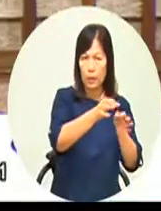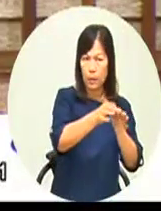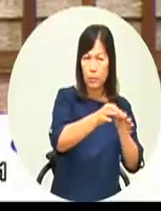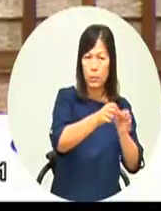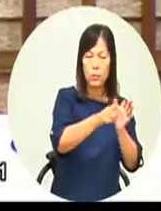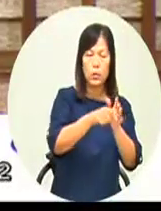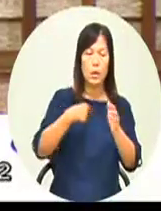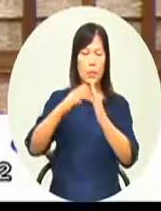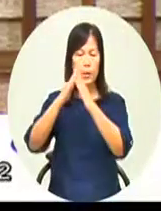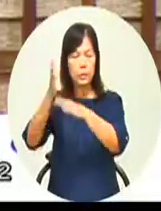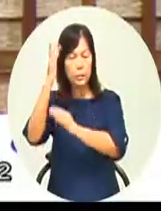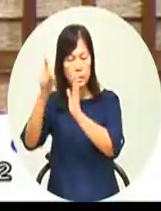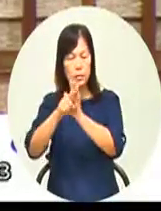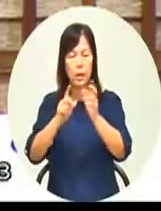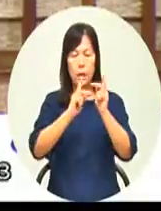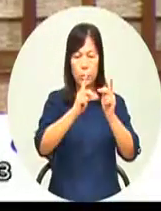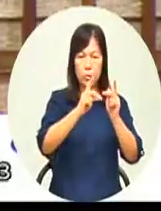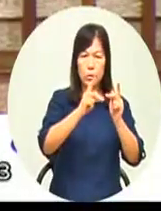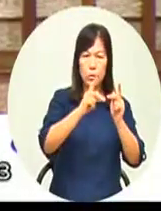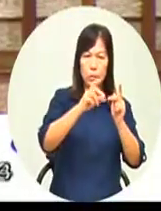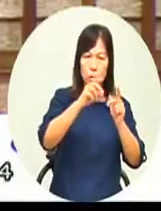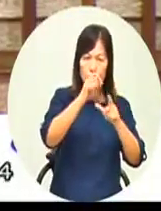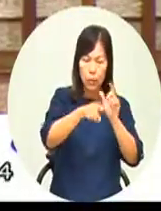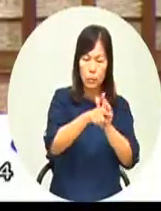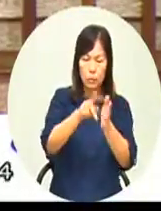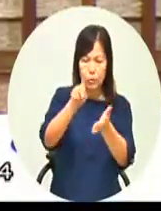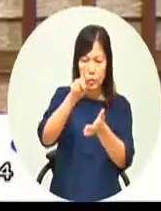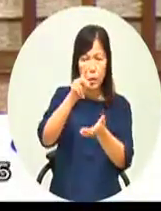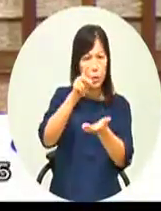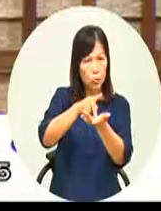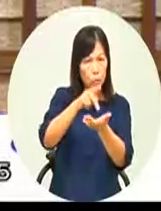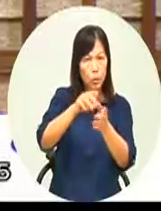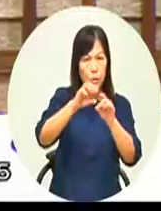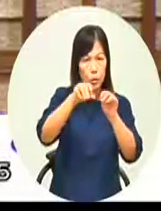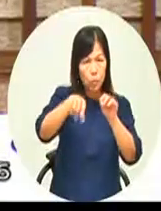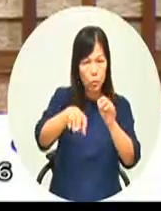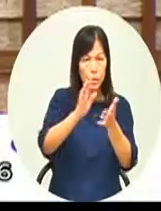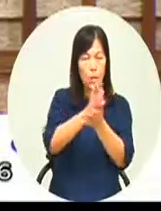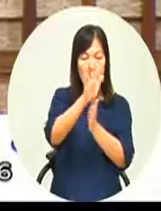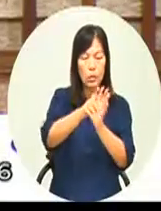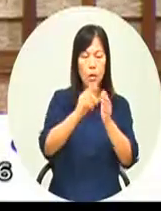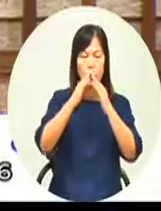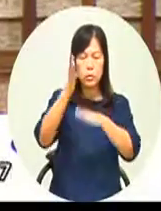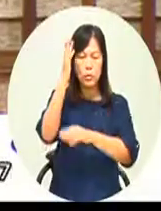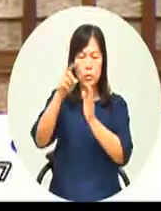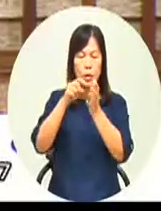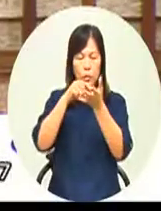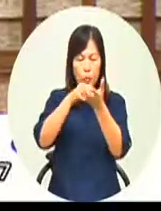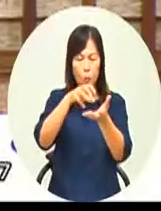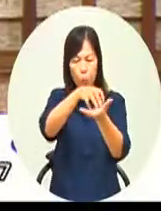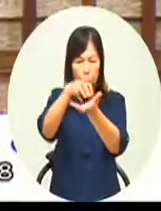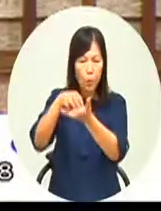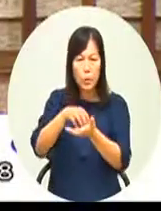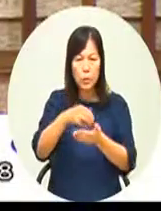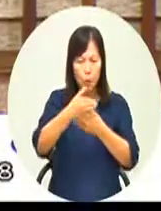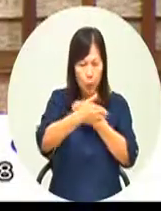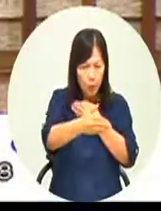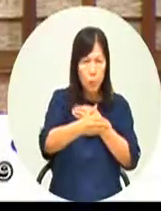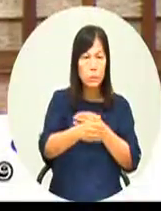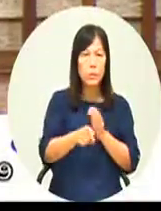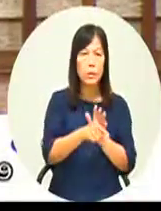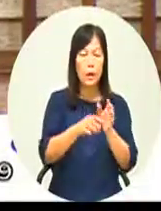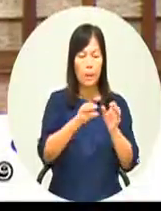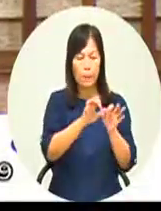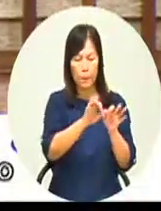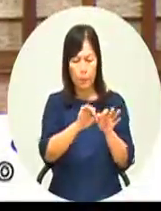市政府跟捷运公司租借的土地之后，因为我们市府种种请照的过程那会延